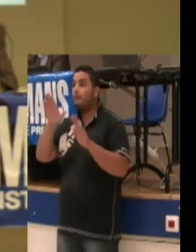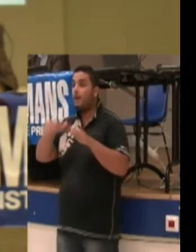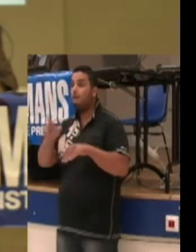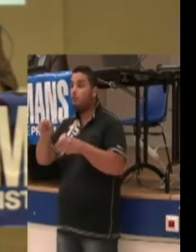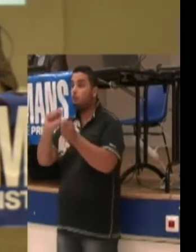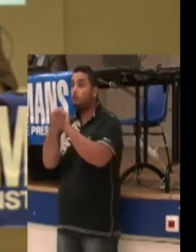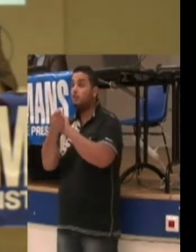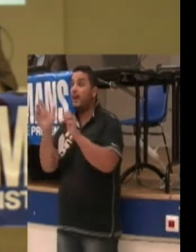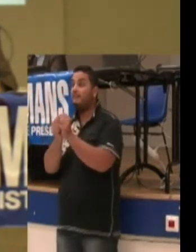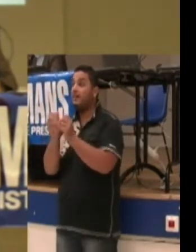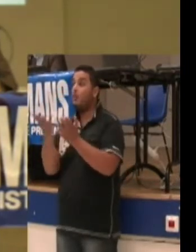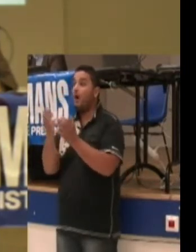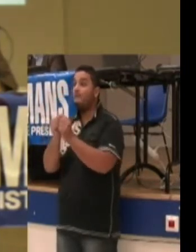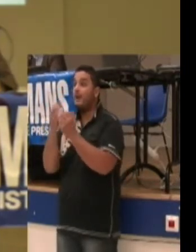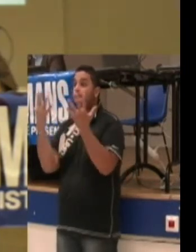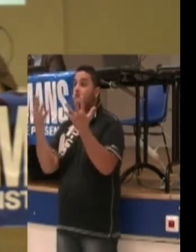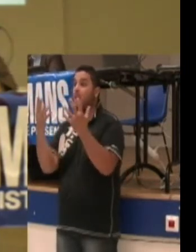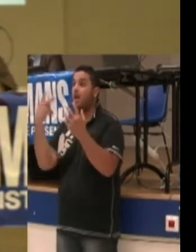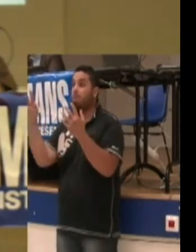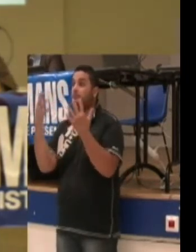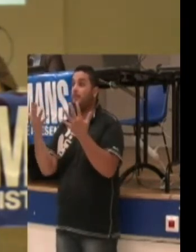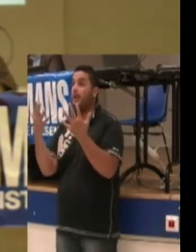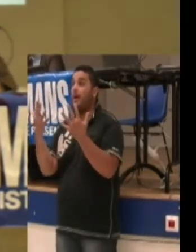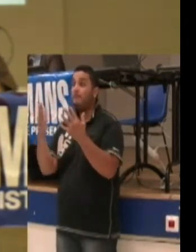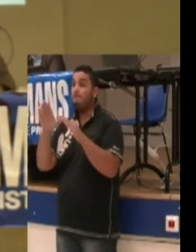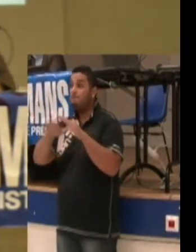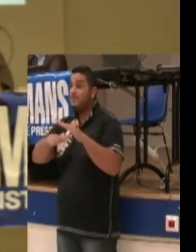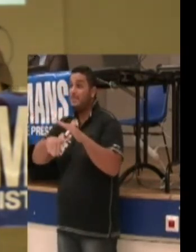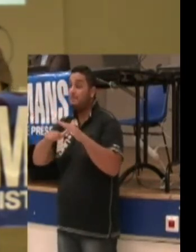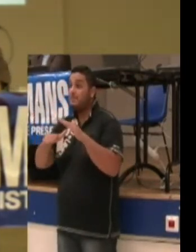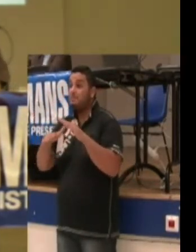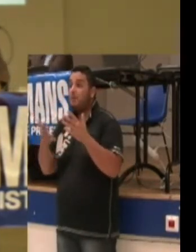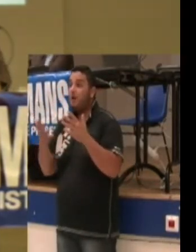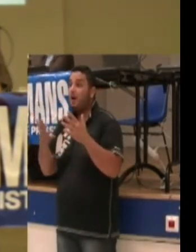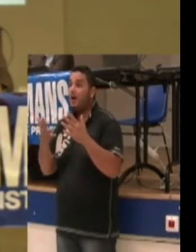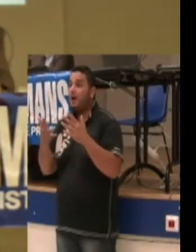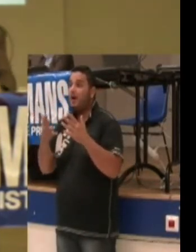ta main, avec ta langue. Ou bien, minimum, tu dis,